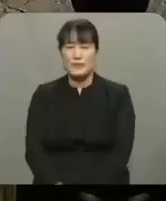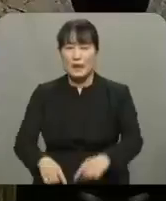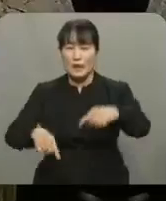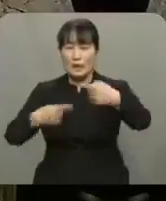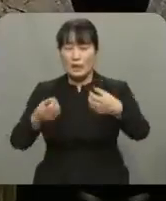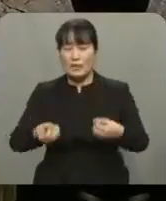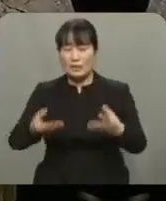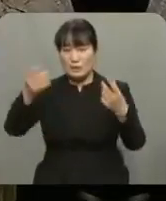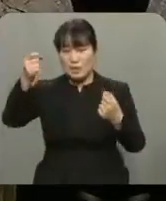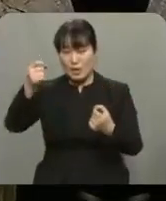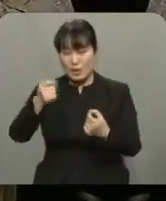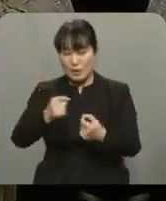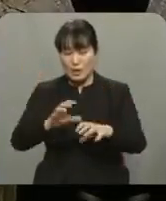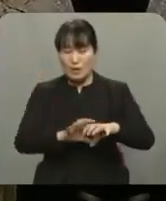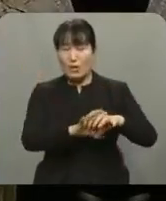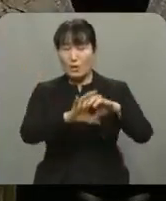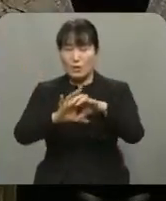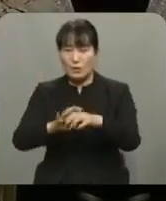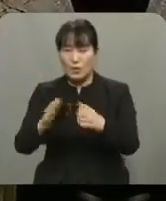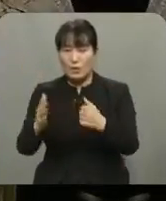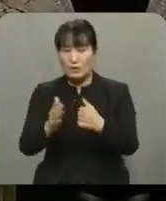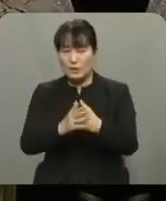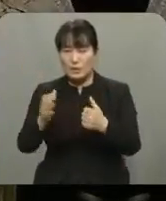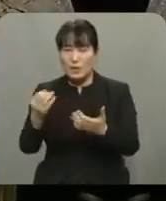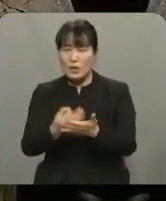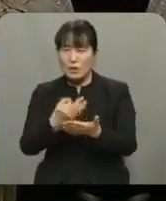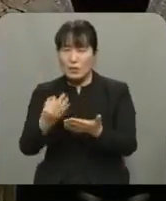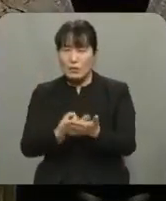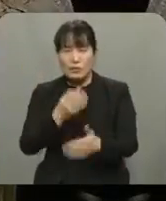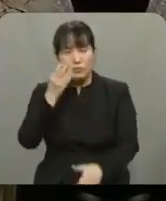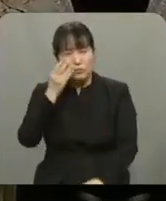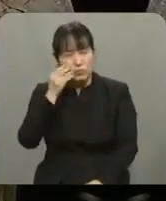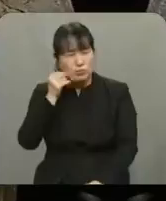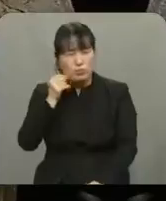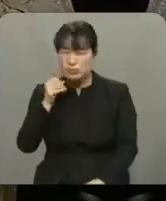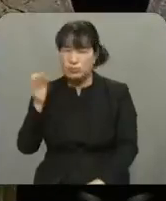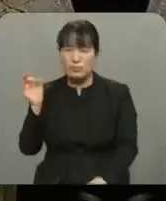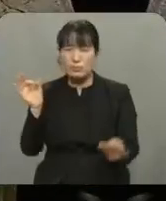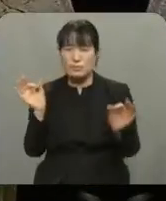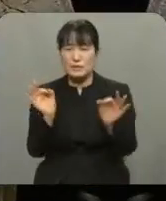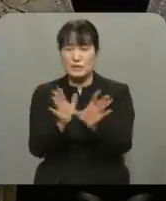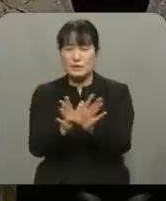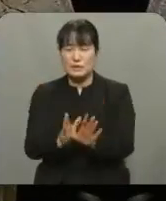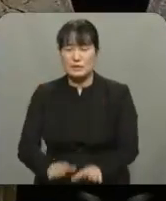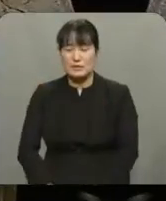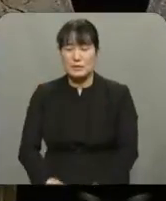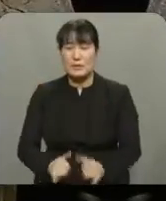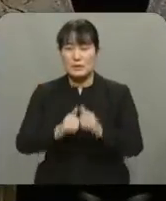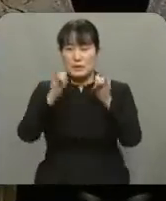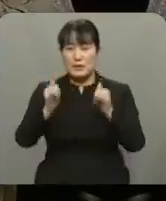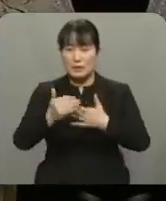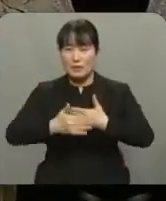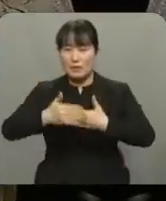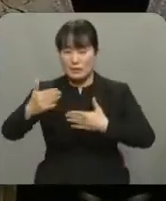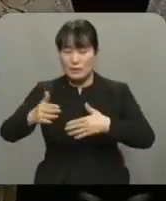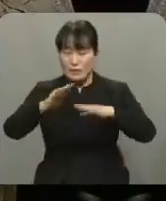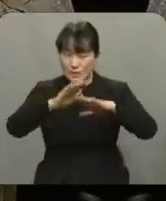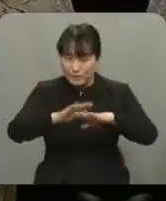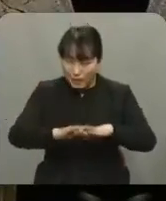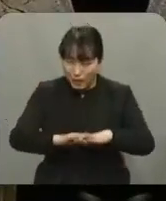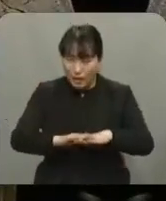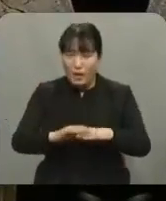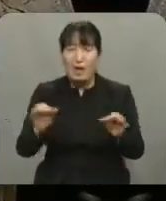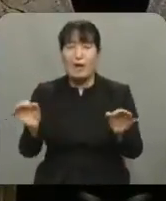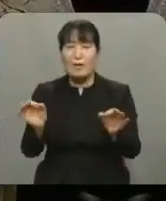설 명절이 다가왔지만 코로나19로 명절 대목 경기는 찾아볼 수가 없습니다. 사회적 거리두기 강화로 설 차례를 지내지 않는